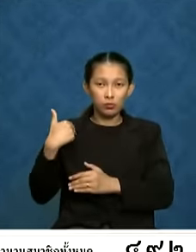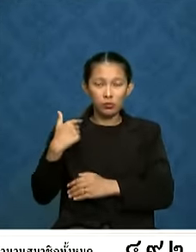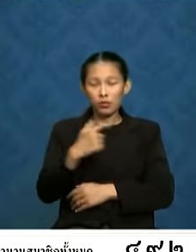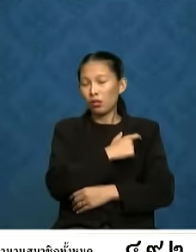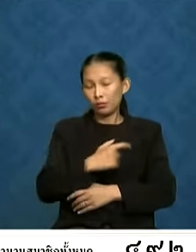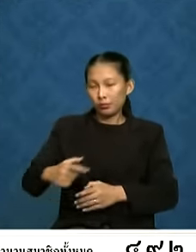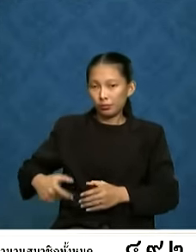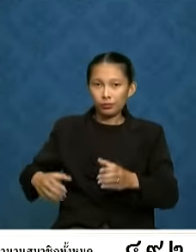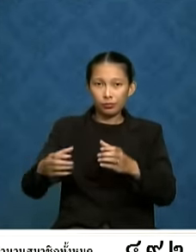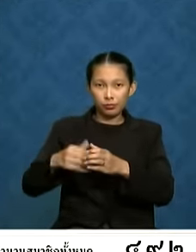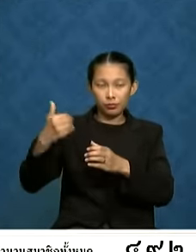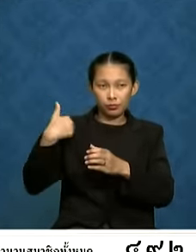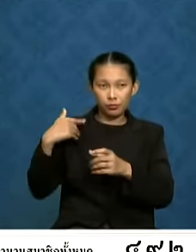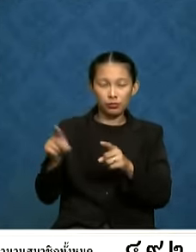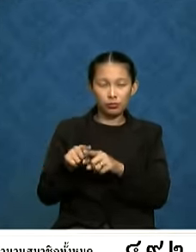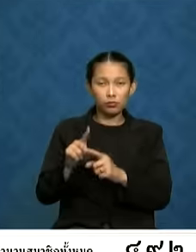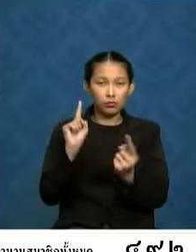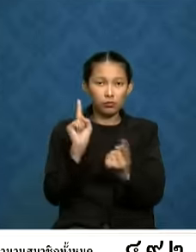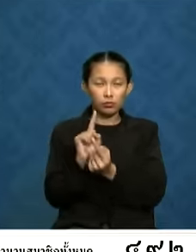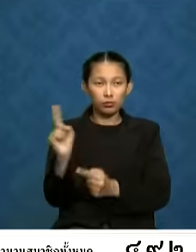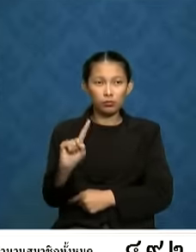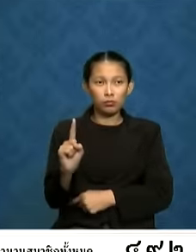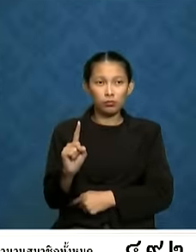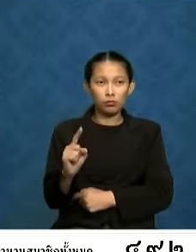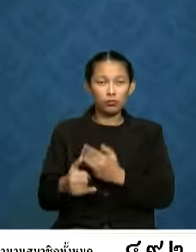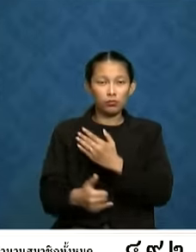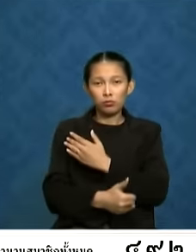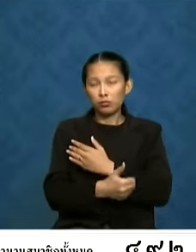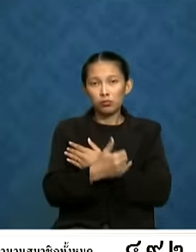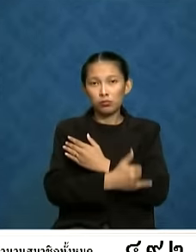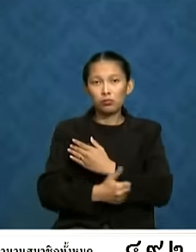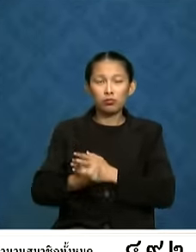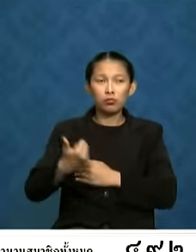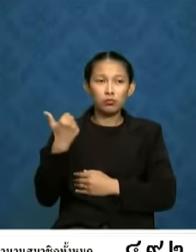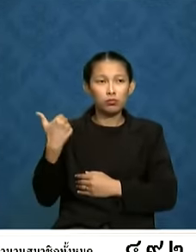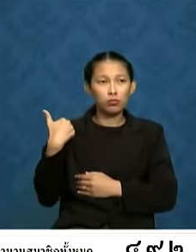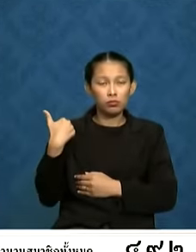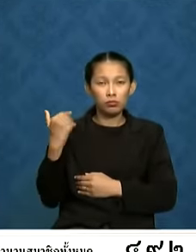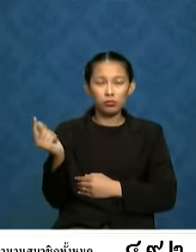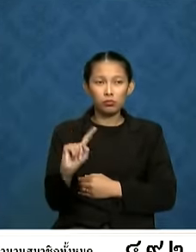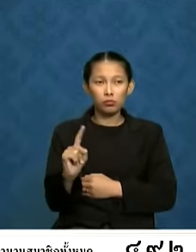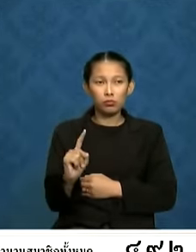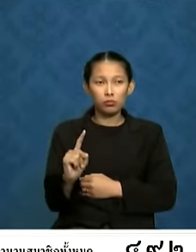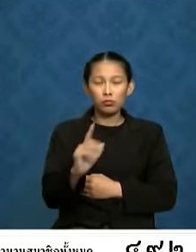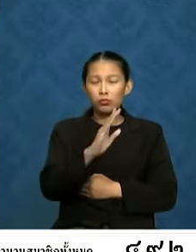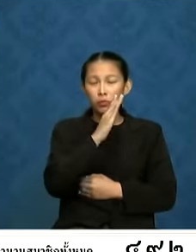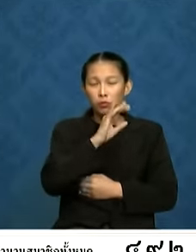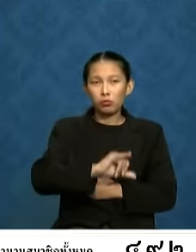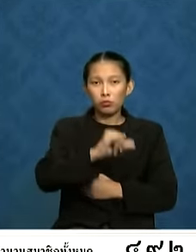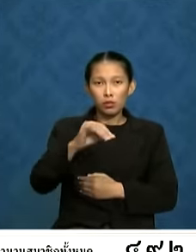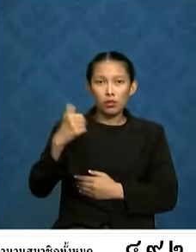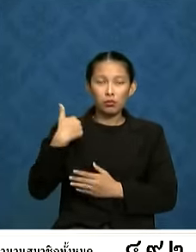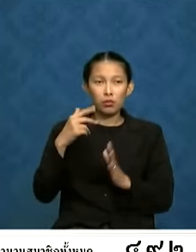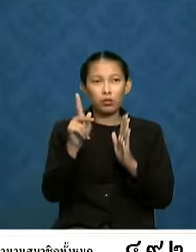พระมหากษัตริย์เราจะพบว่าหลายประเทศเช่นเดียวกันครับที่แม้อาจจะมีกฎ